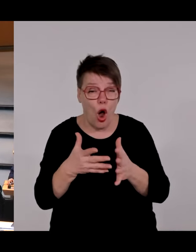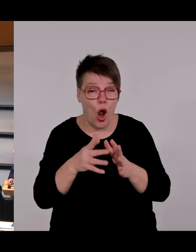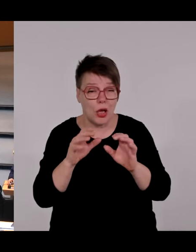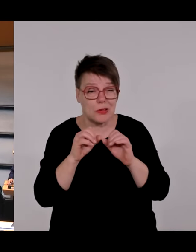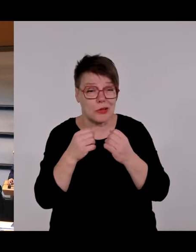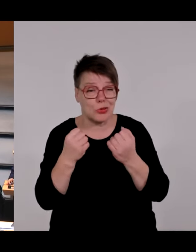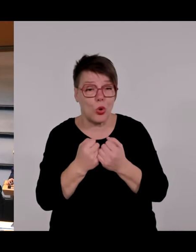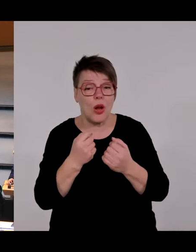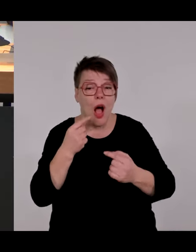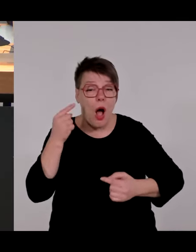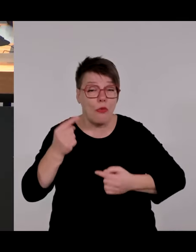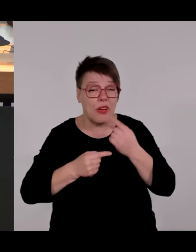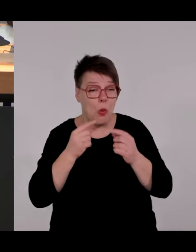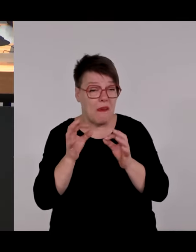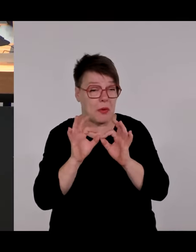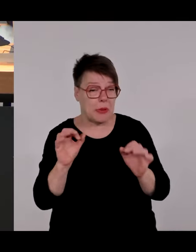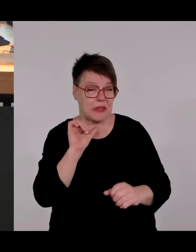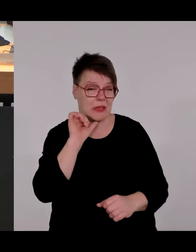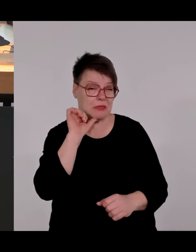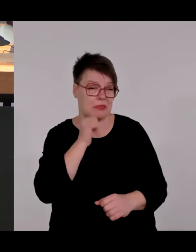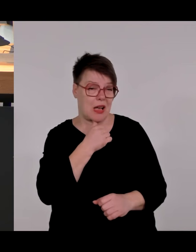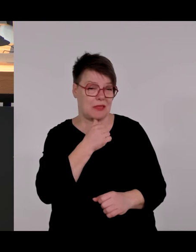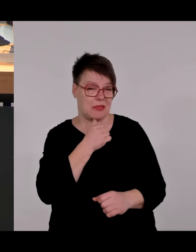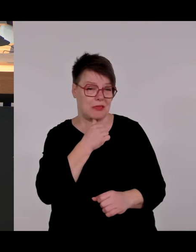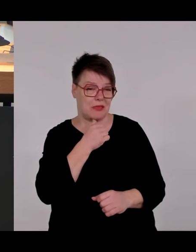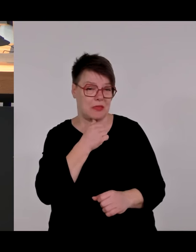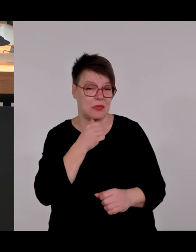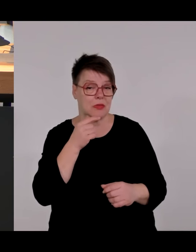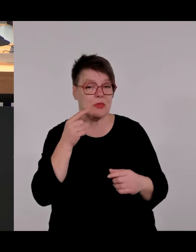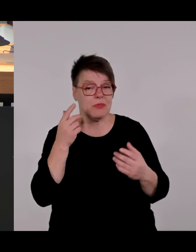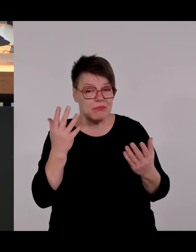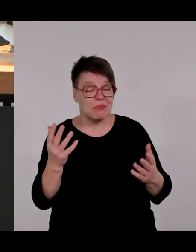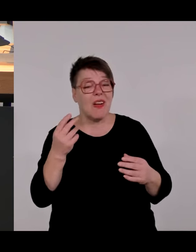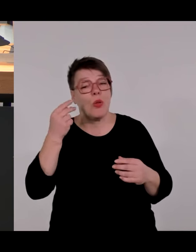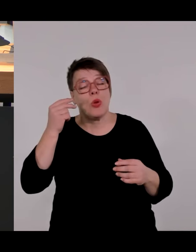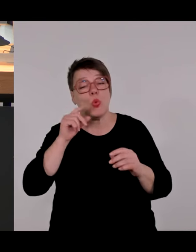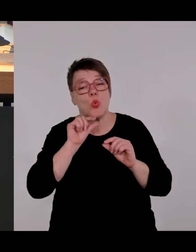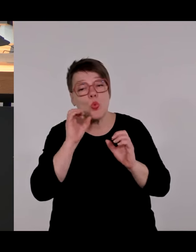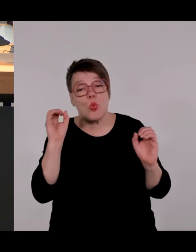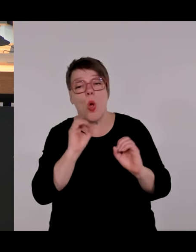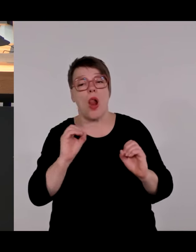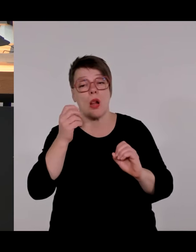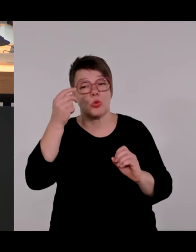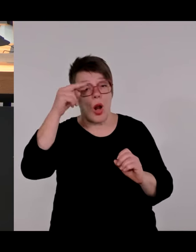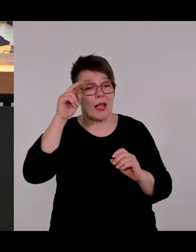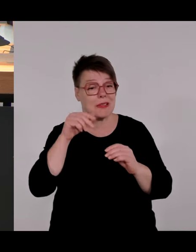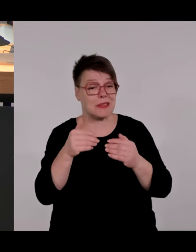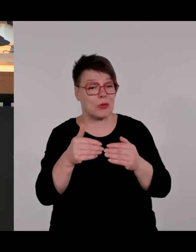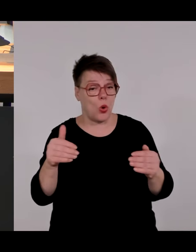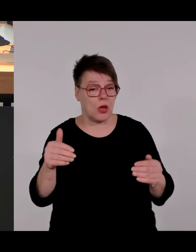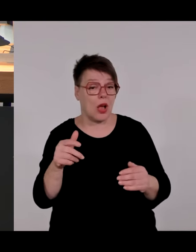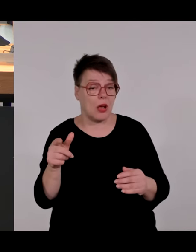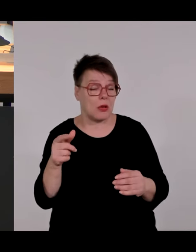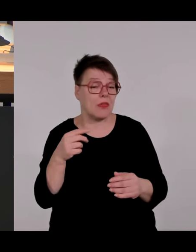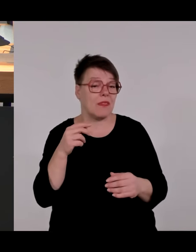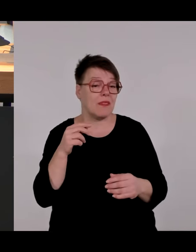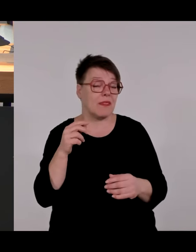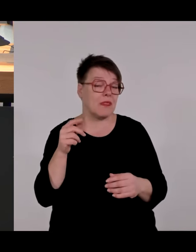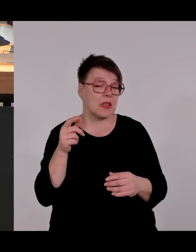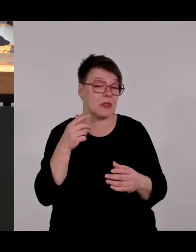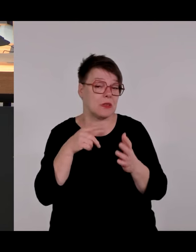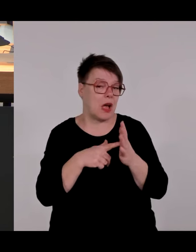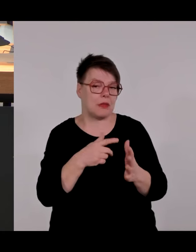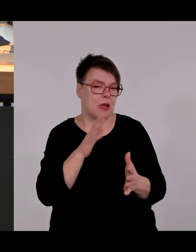Man muss auch thematisieren, dass bei Polizeiarbeit mitunter auch Stereotype eine Rolle spielen. Ja, das hat der Vorfall mit dem Kultursenator im Görlitzer